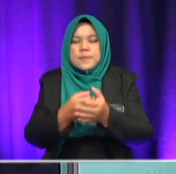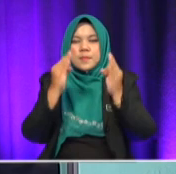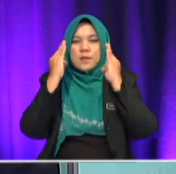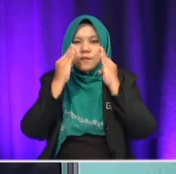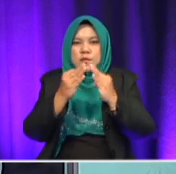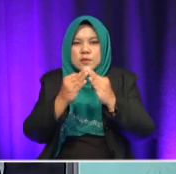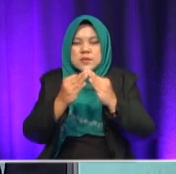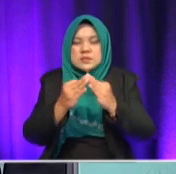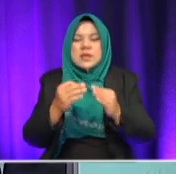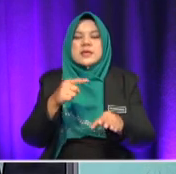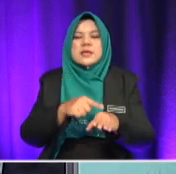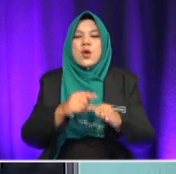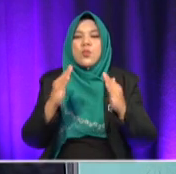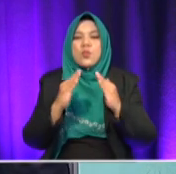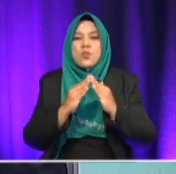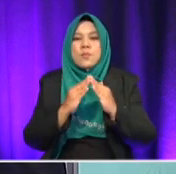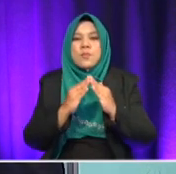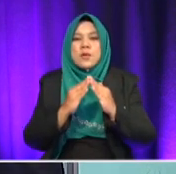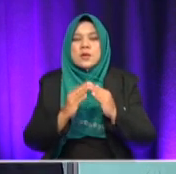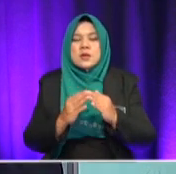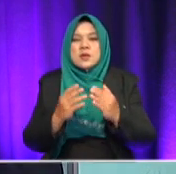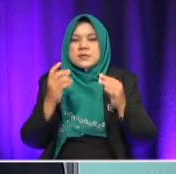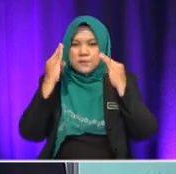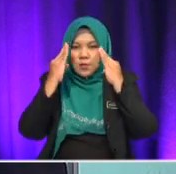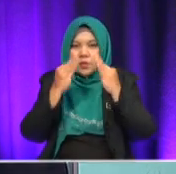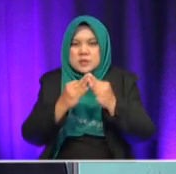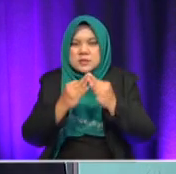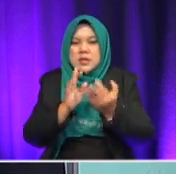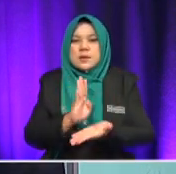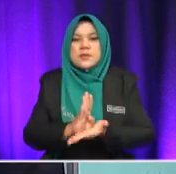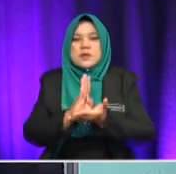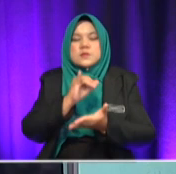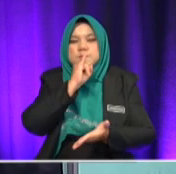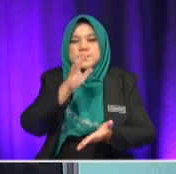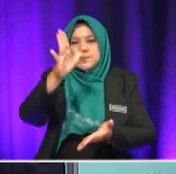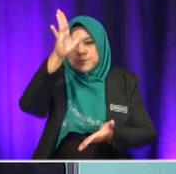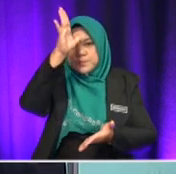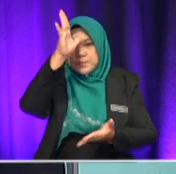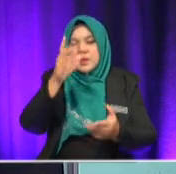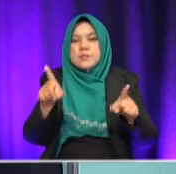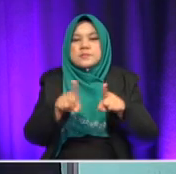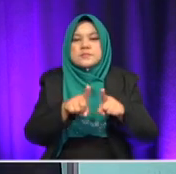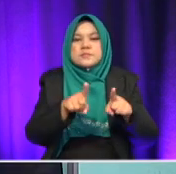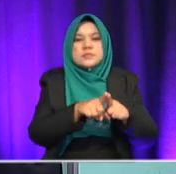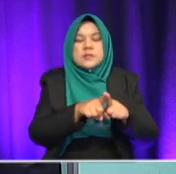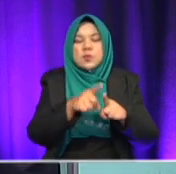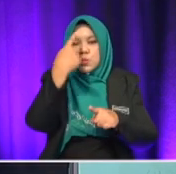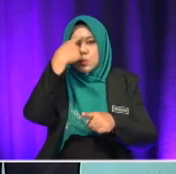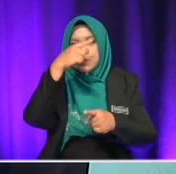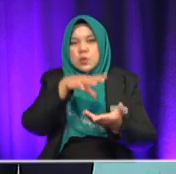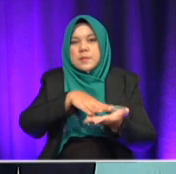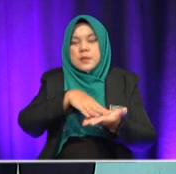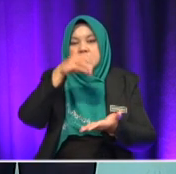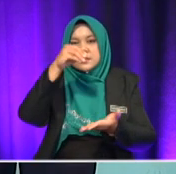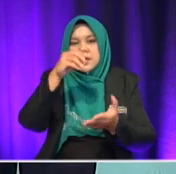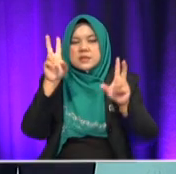murid-murid yang ada di rumah ya nampak begitu fokus dibantu oleh ibu dan ayah bersama-sama untuk mempelajari tajuk